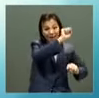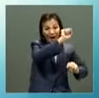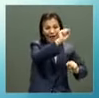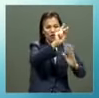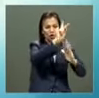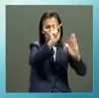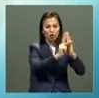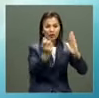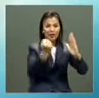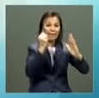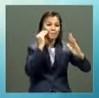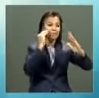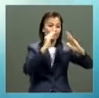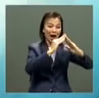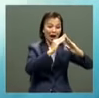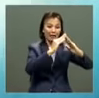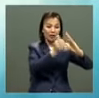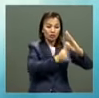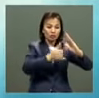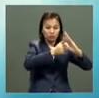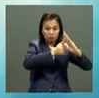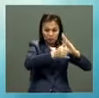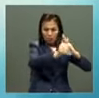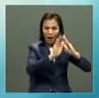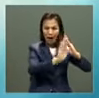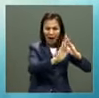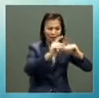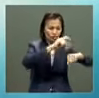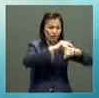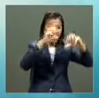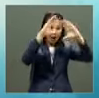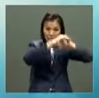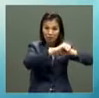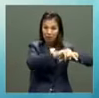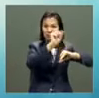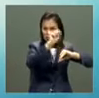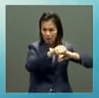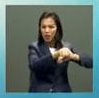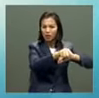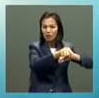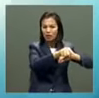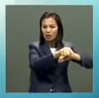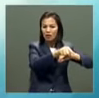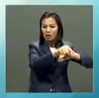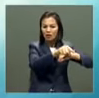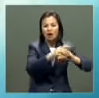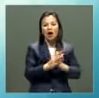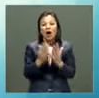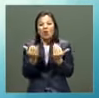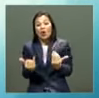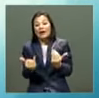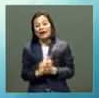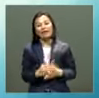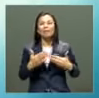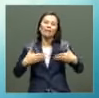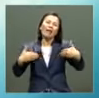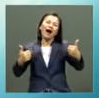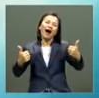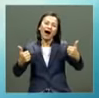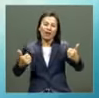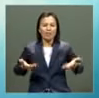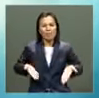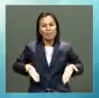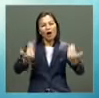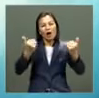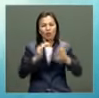แรกแล้วเราบอกว่าวันนี้แล้วเราจะผ่อนละผ่อนคลายไปละพรุ่งนี้ก็อา